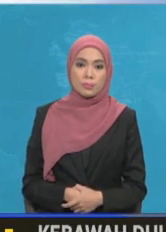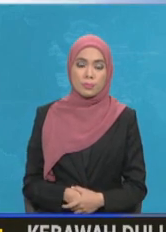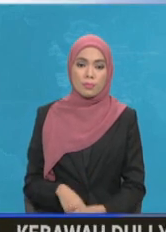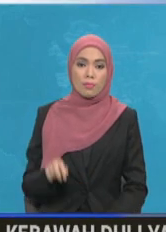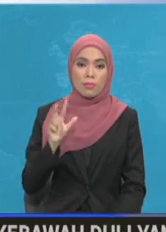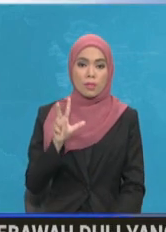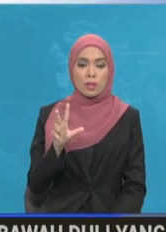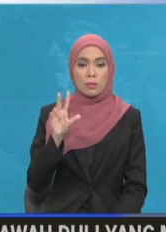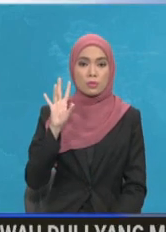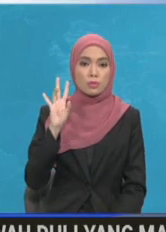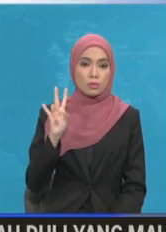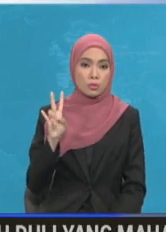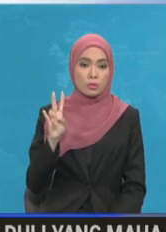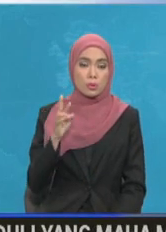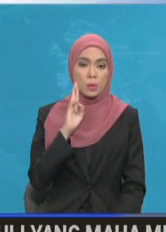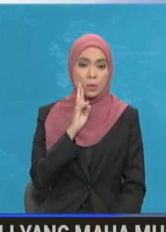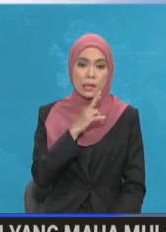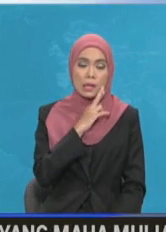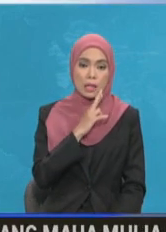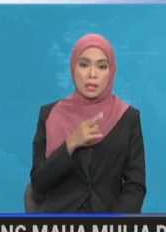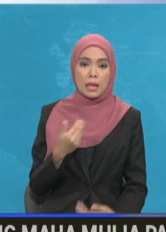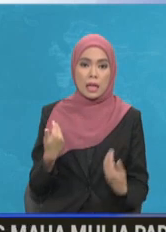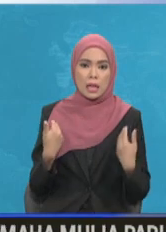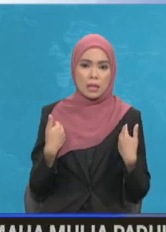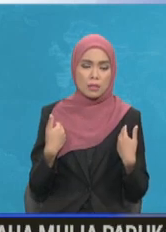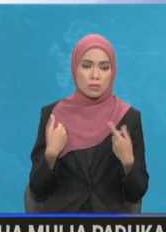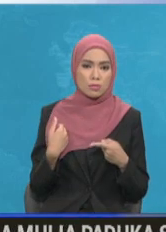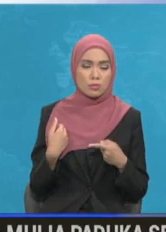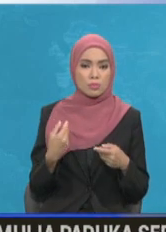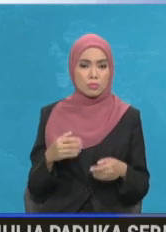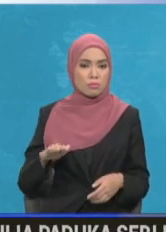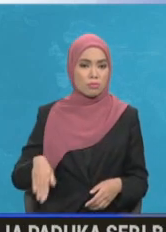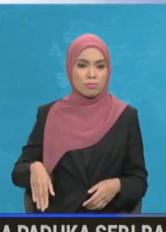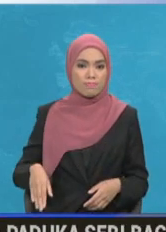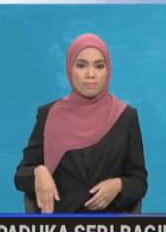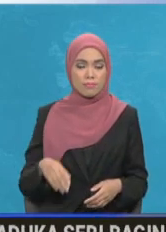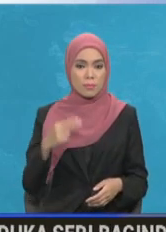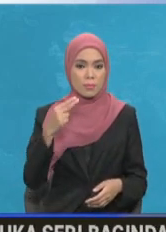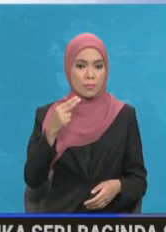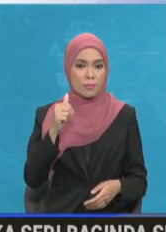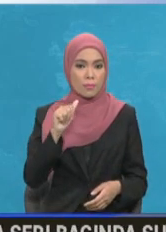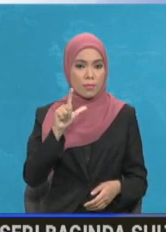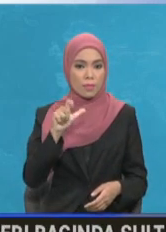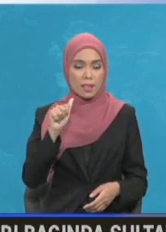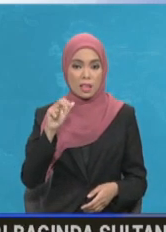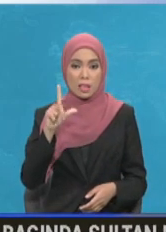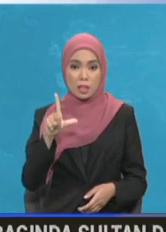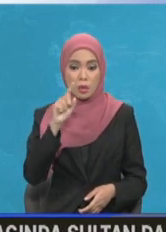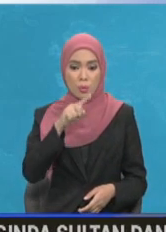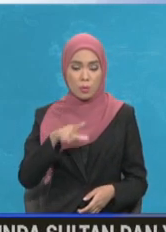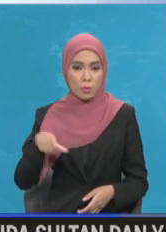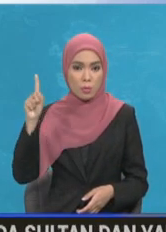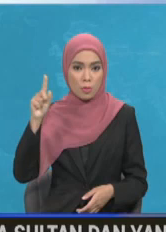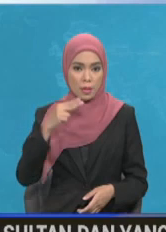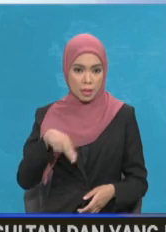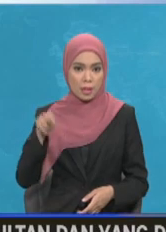37 buah premis makanan didapati belum membuat permohonan sijul halal dan telah dikeluarkan notice untuk menghadapkan permohonan